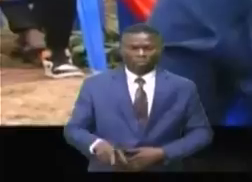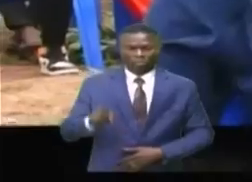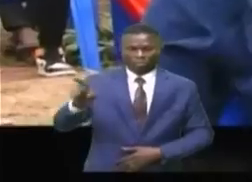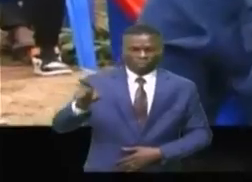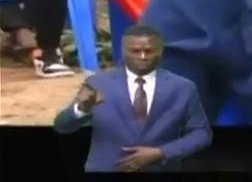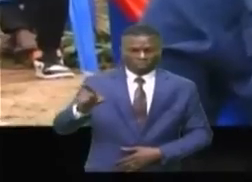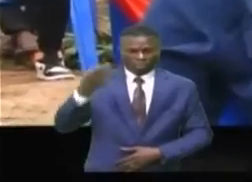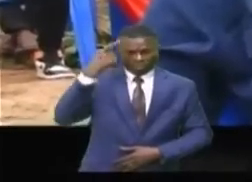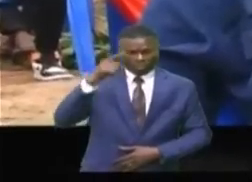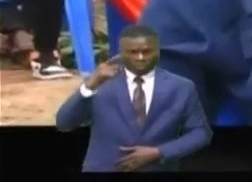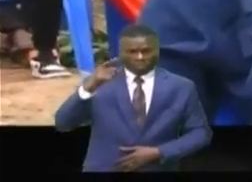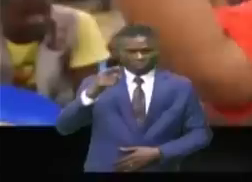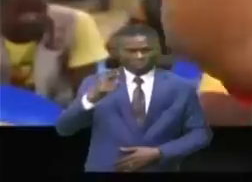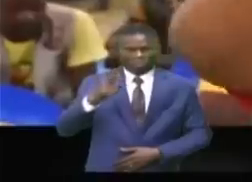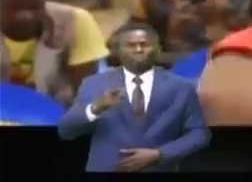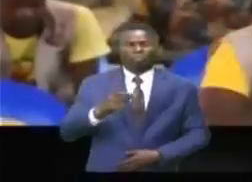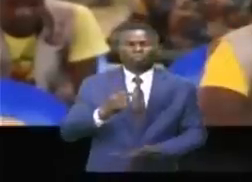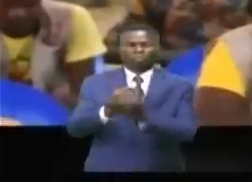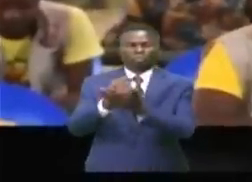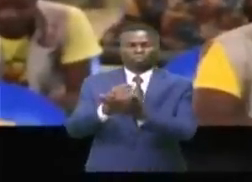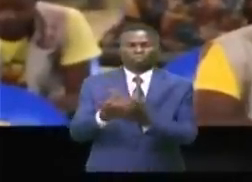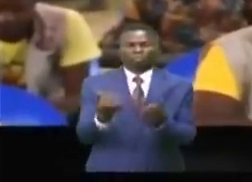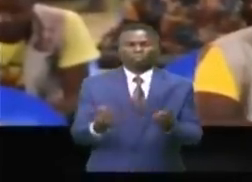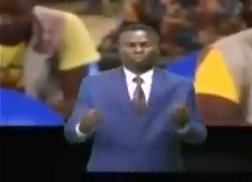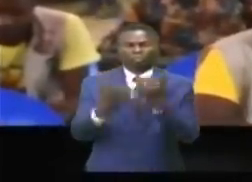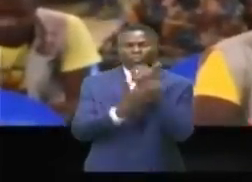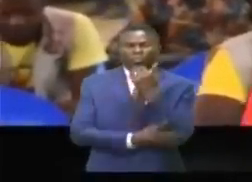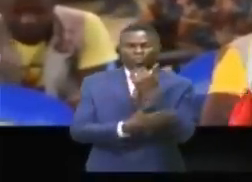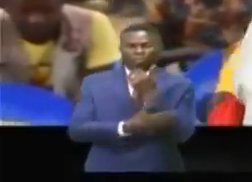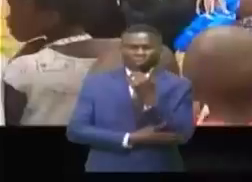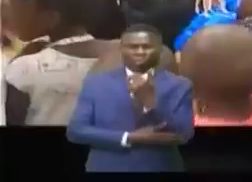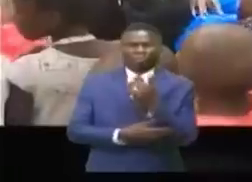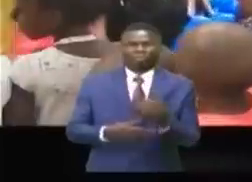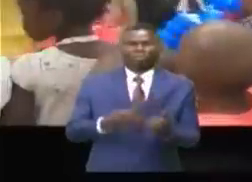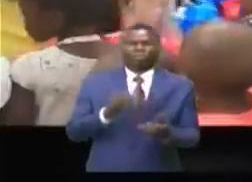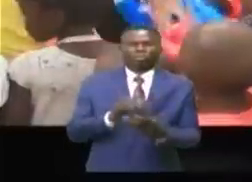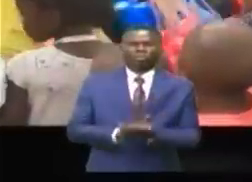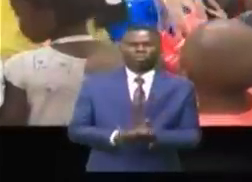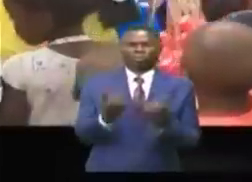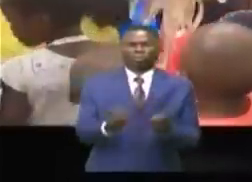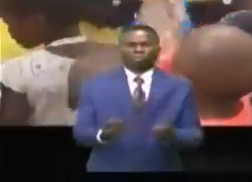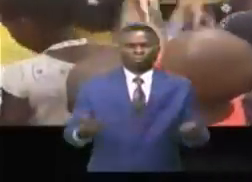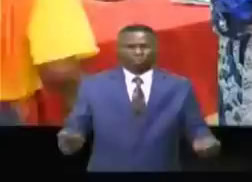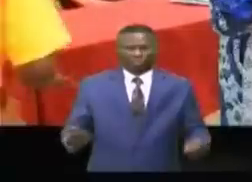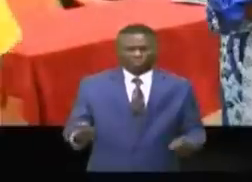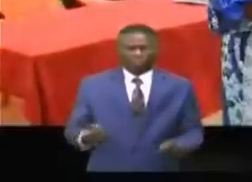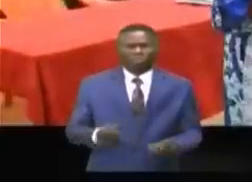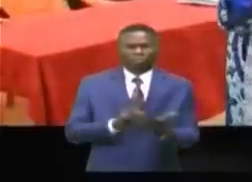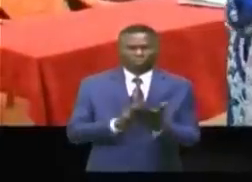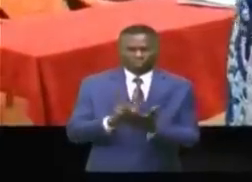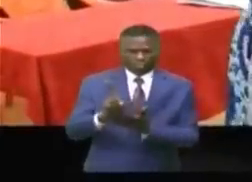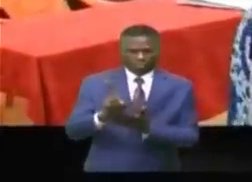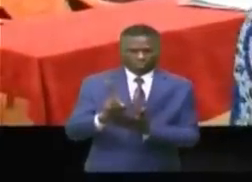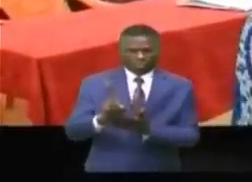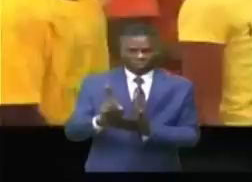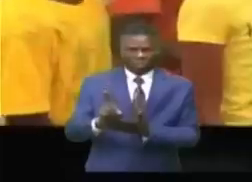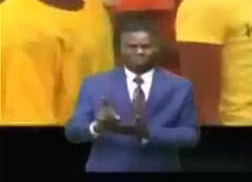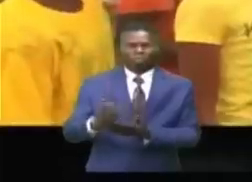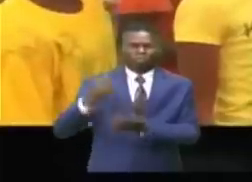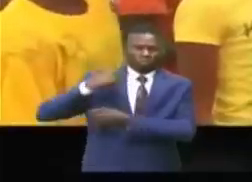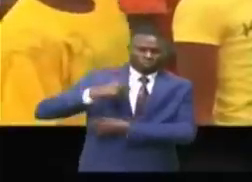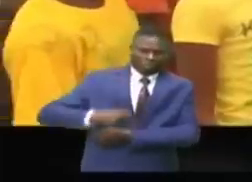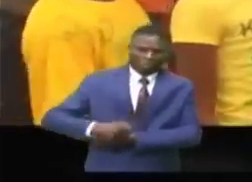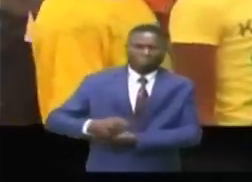profond pour venir au chevet des écoliers d'une quarantaine d'écoles. Ces enfants ont eu droit chacun à des kits